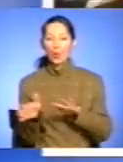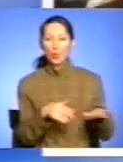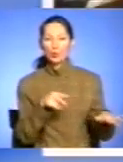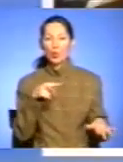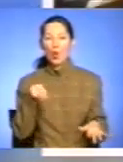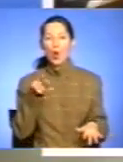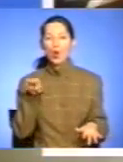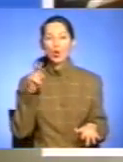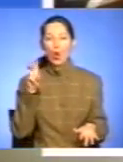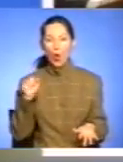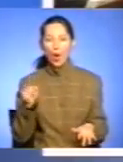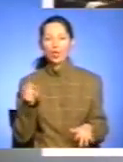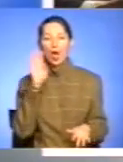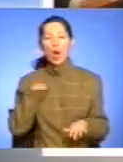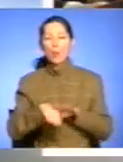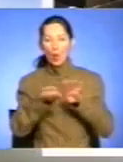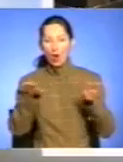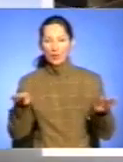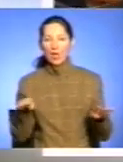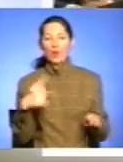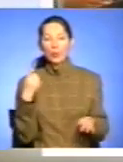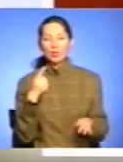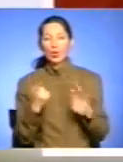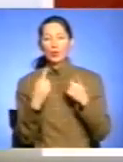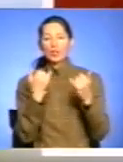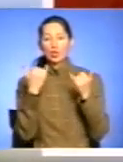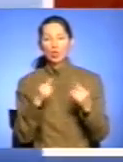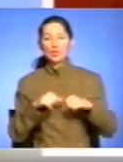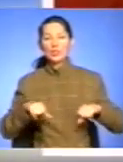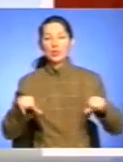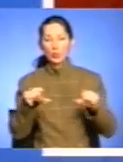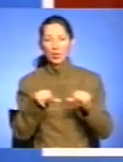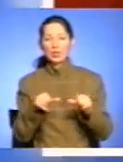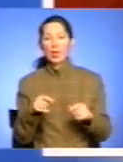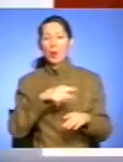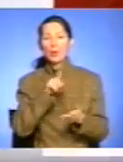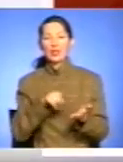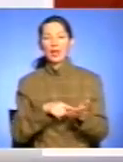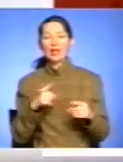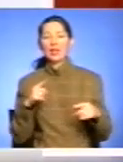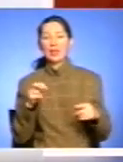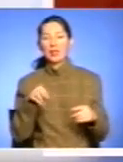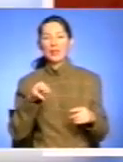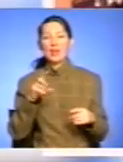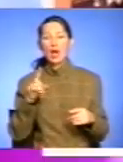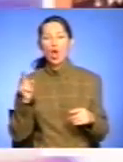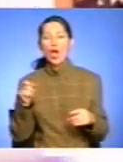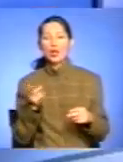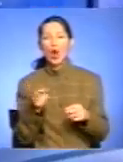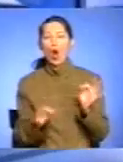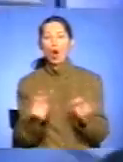та паводків в області обговорили сьогодні на засіданні комісії з питань техногенно-екологічної безпеки та надзвичайних